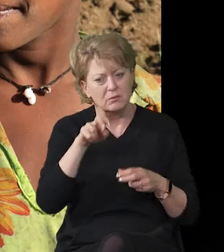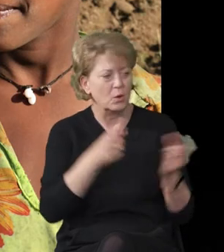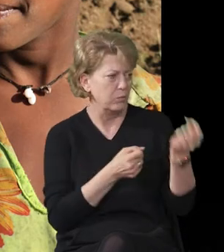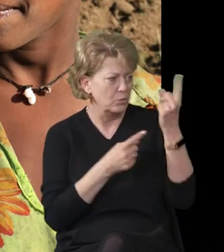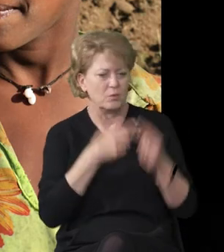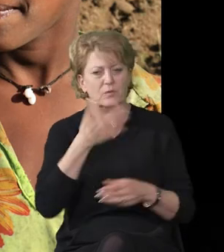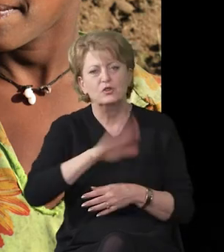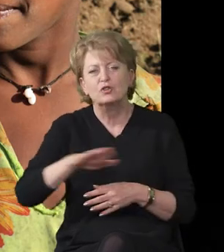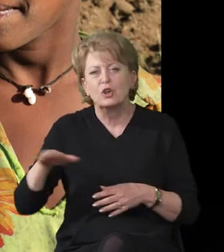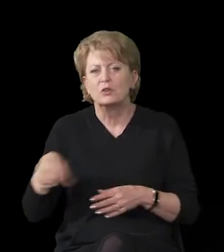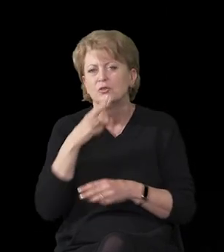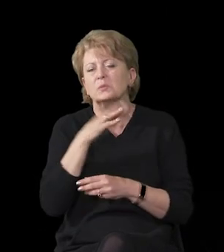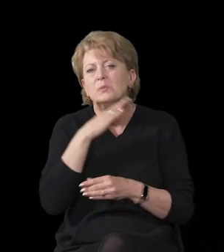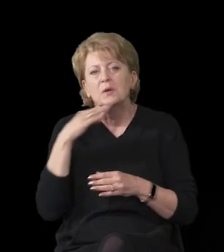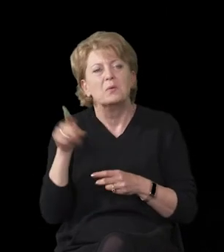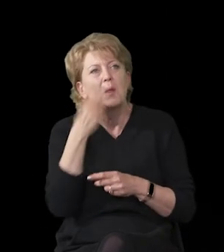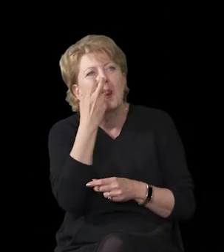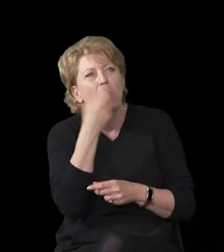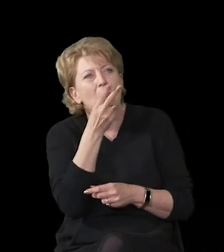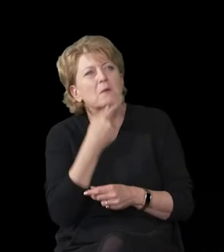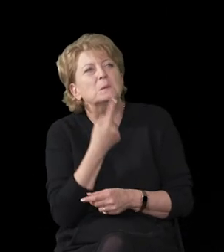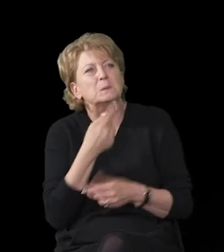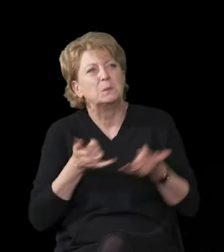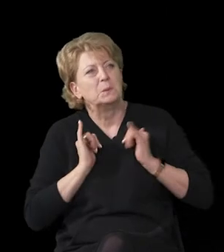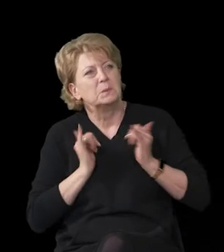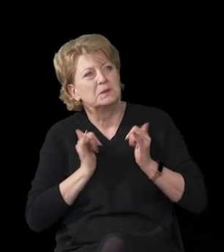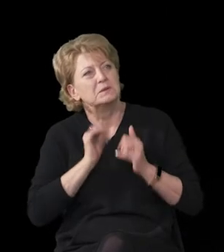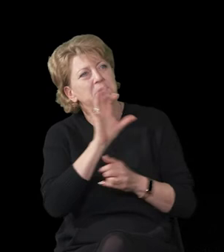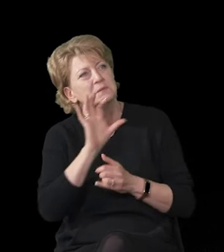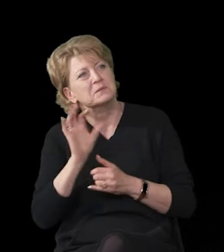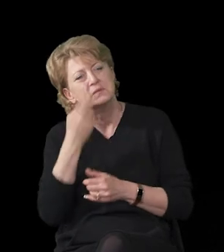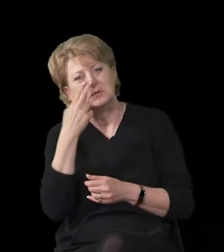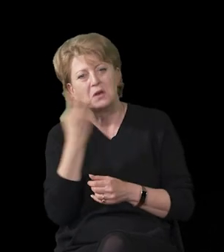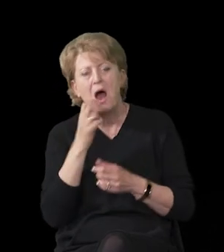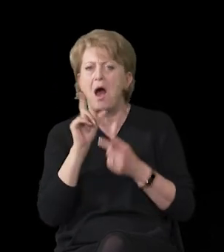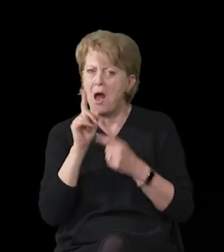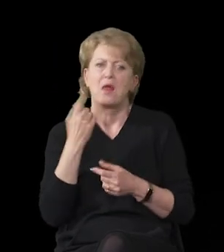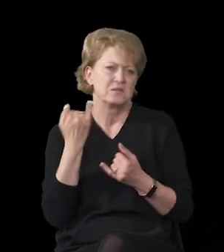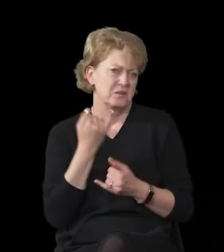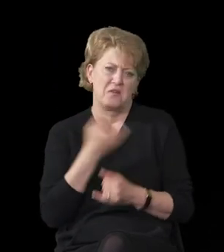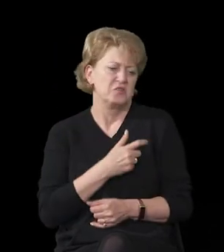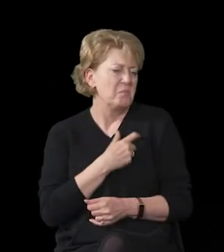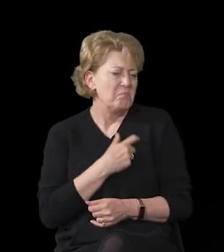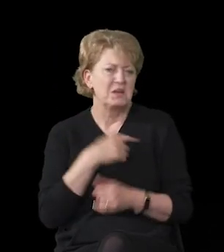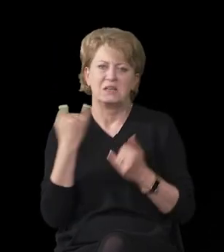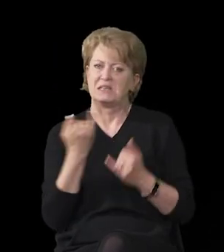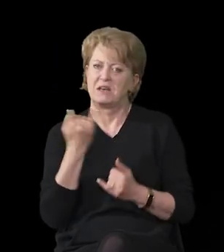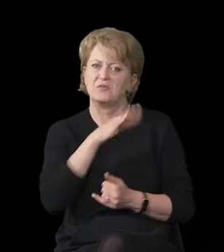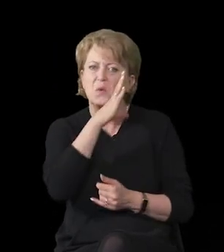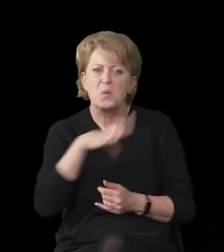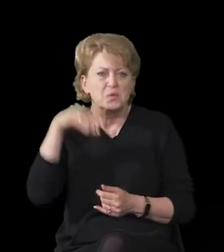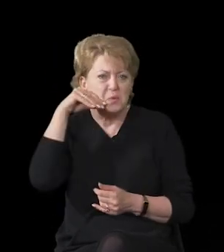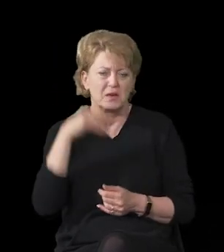są zainteresowane turystami, no ale zawsze są mili, uśmiechnięci i w zasadzie można by tę Etiopię